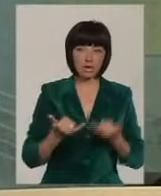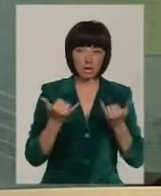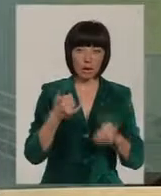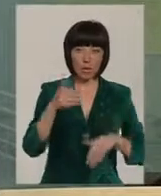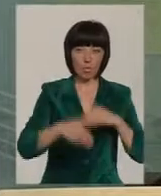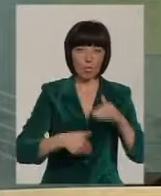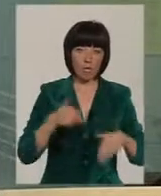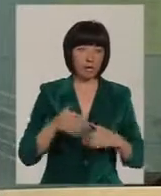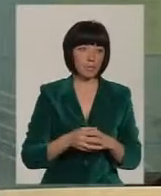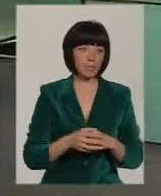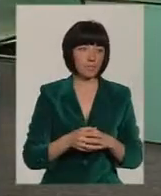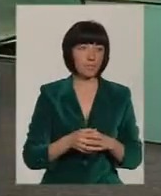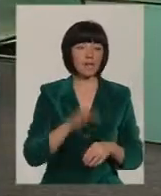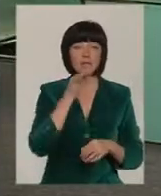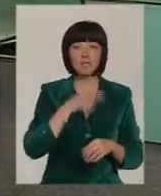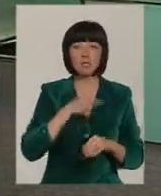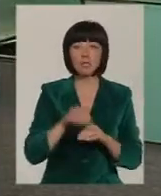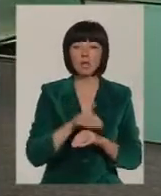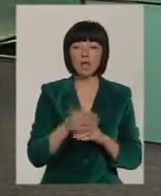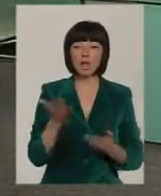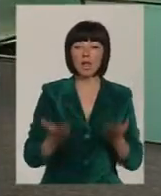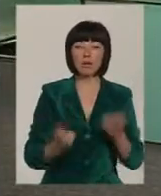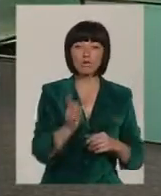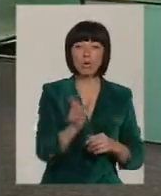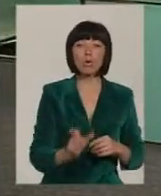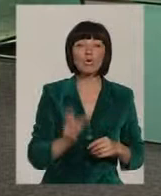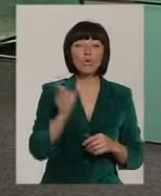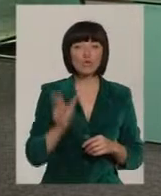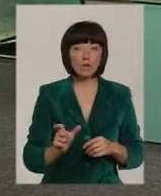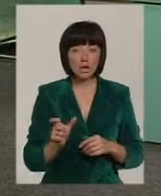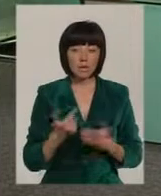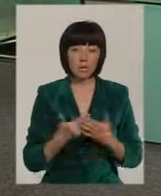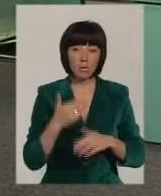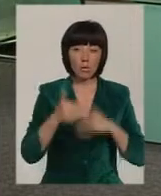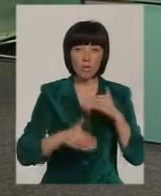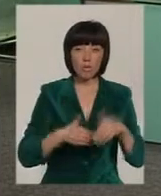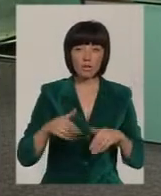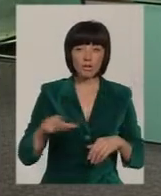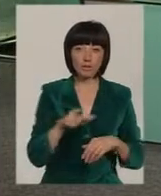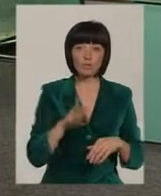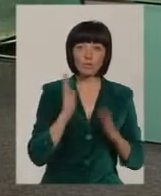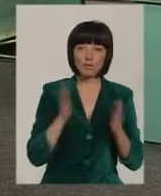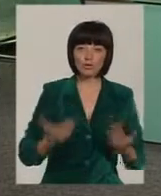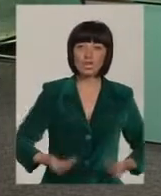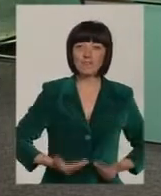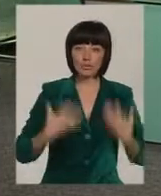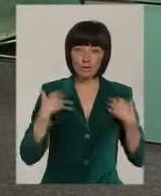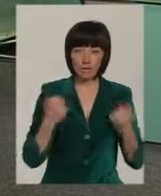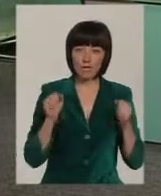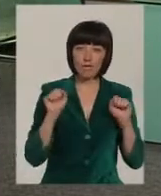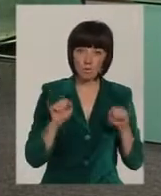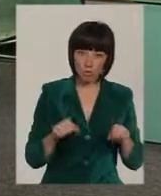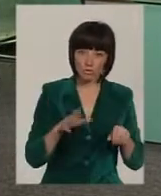купання. Пане Андрію, скажіть, будь ласка, якщо люди покупаються в річці і будуть живі-здорові, то вони можуть себе наражати